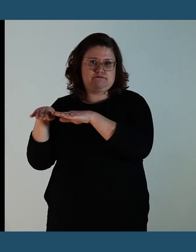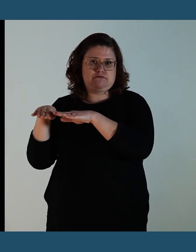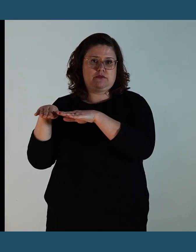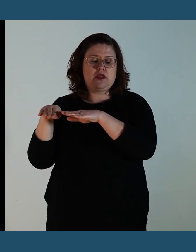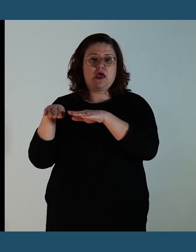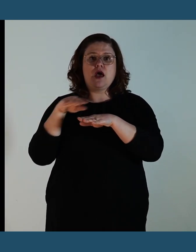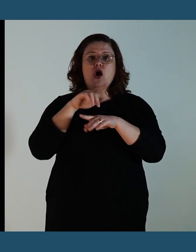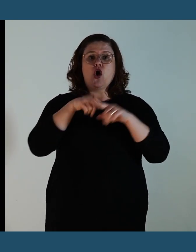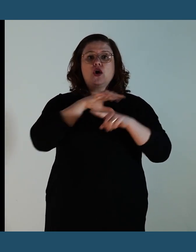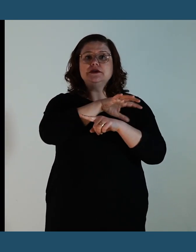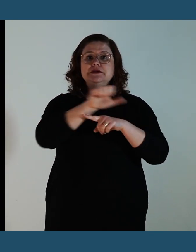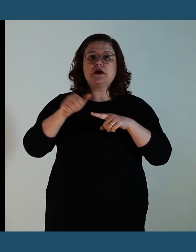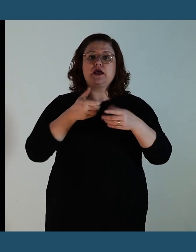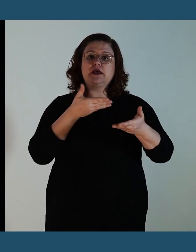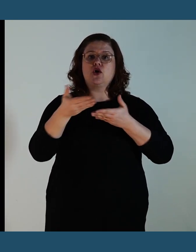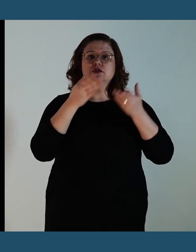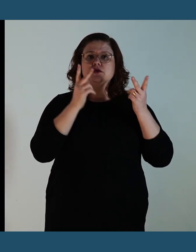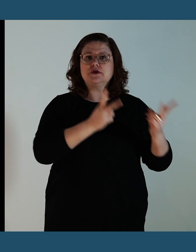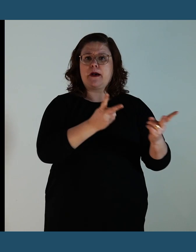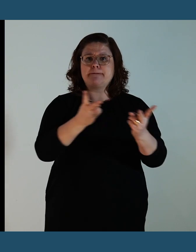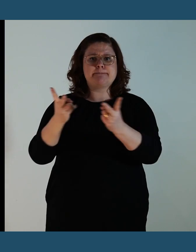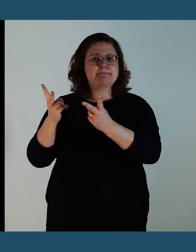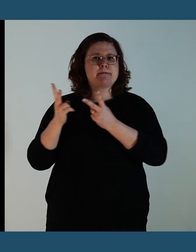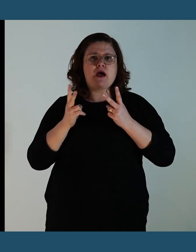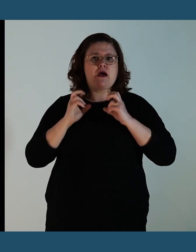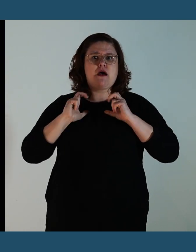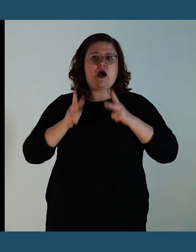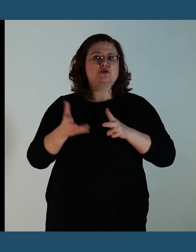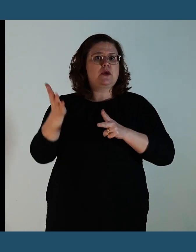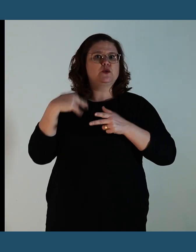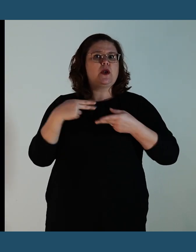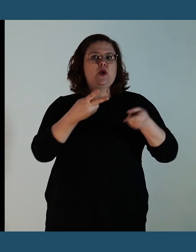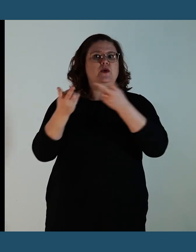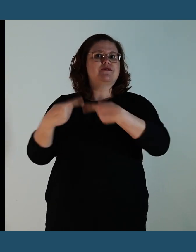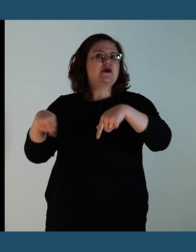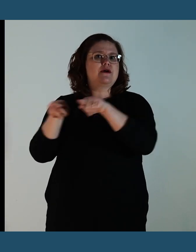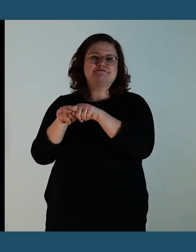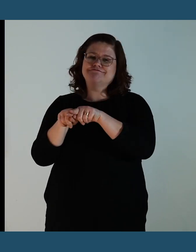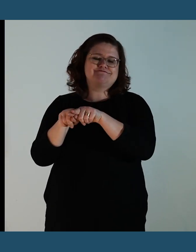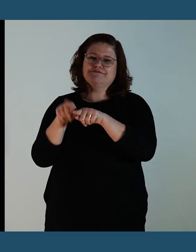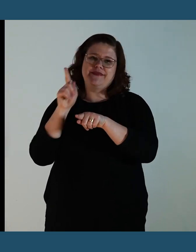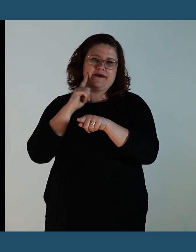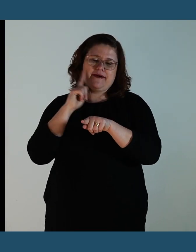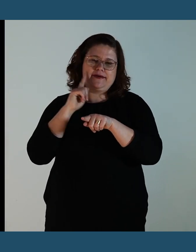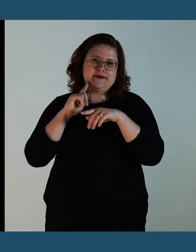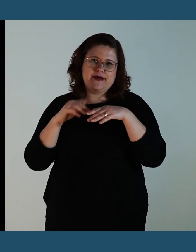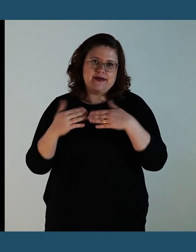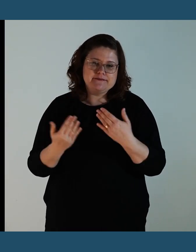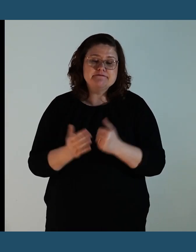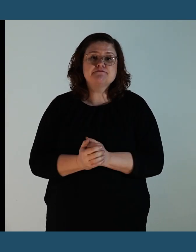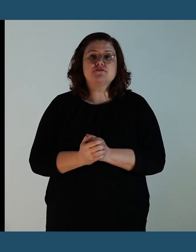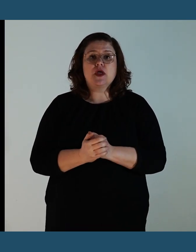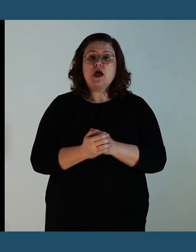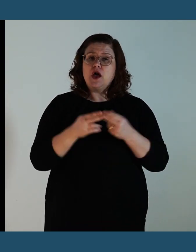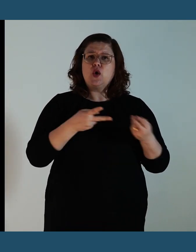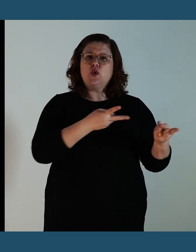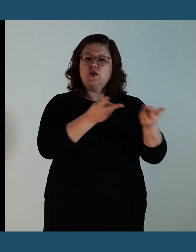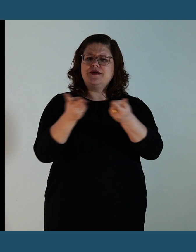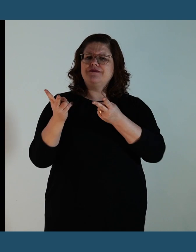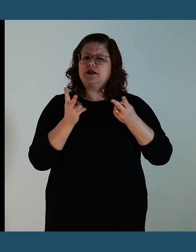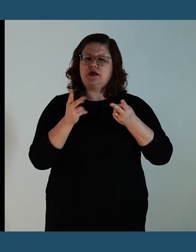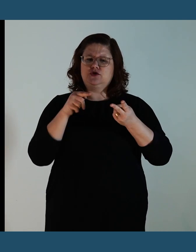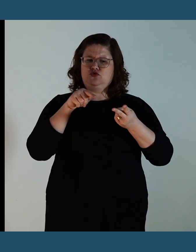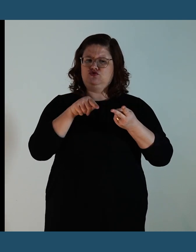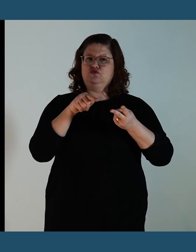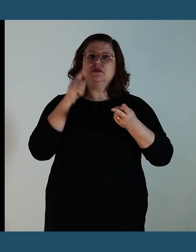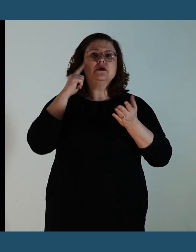samanlainen kohtelu ei aina riitä takaamaan yhdenvertaisuuden toteutumista. Pohjimmiltaan yhdenvertaisuus